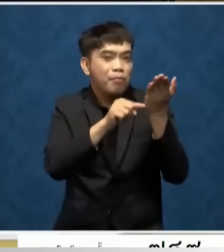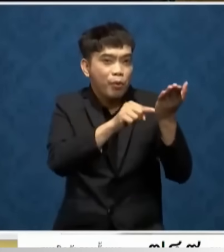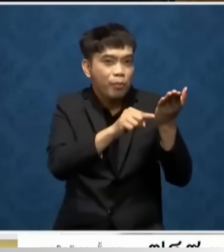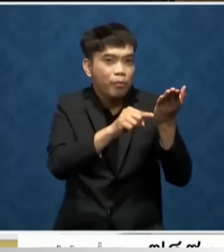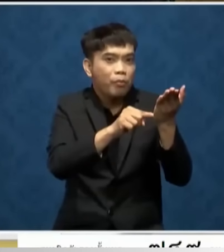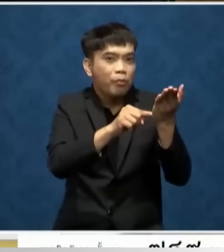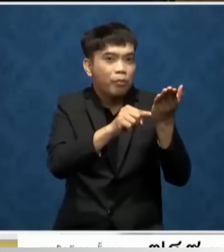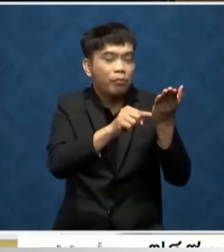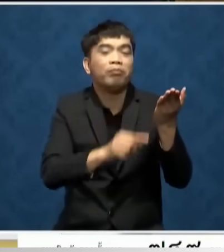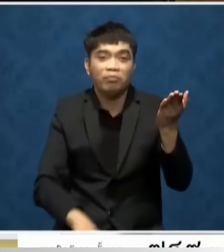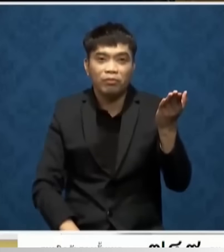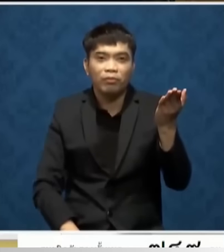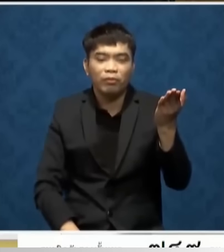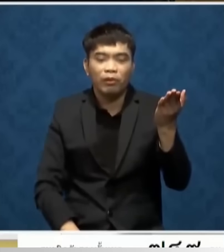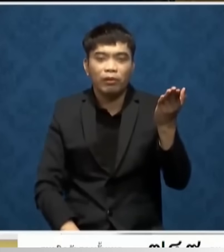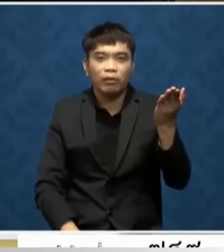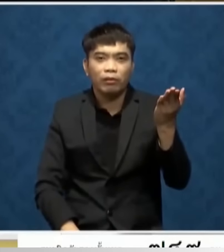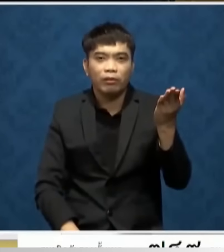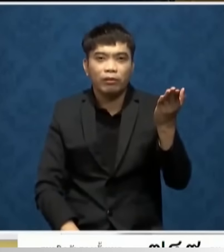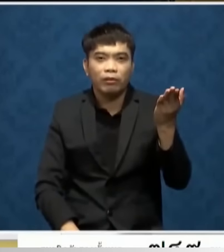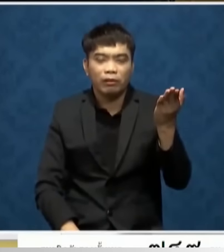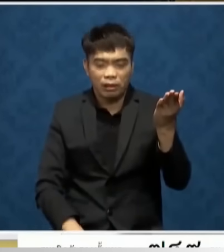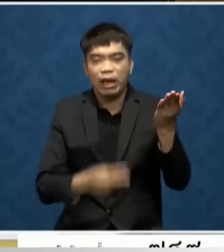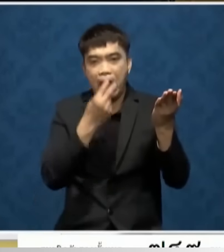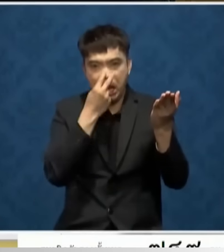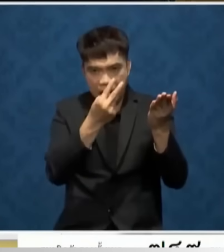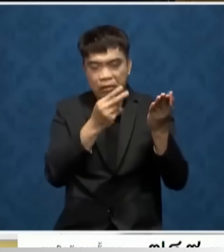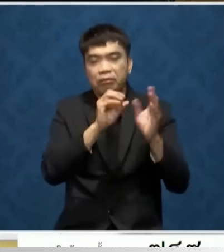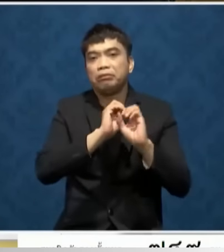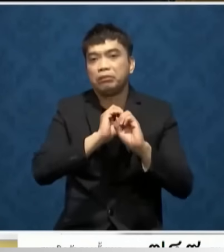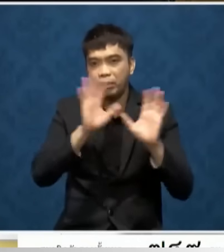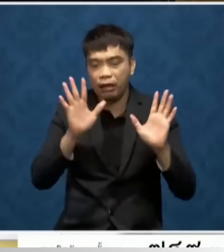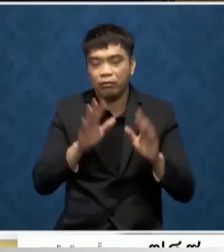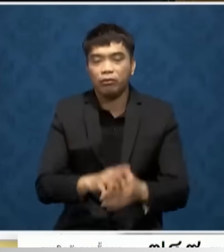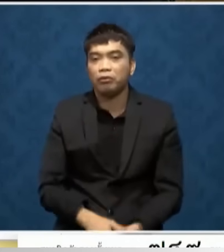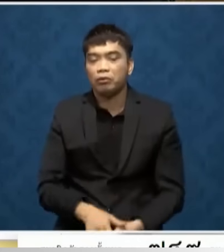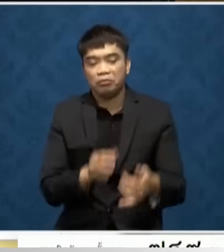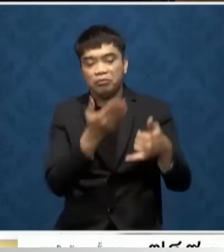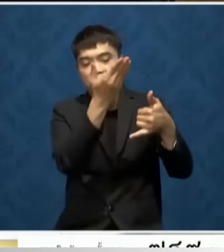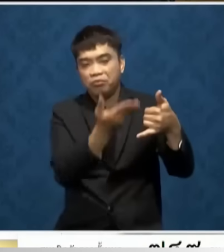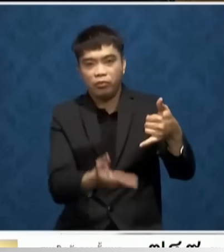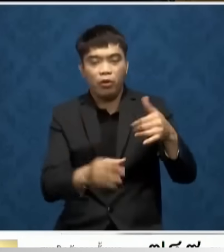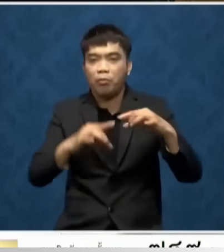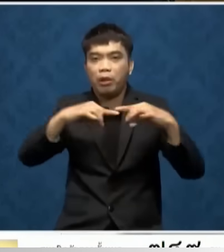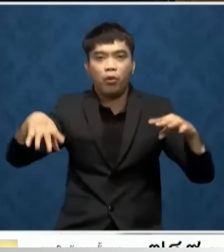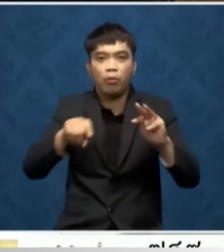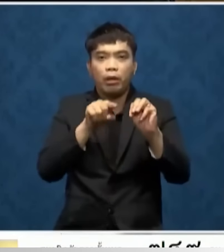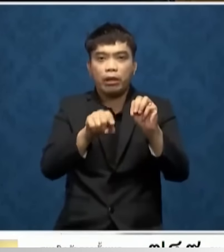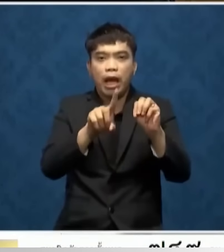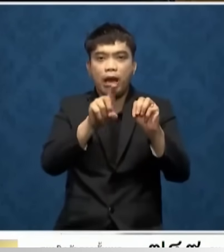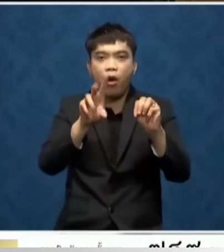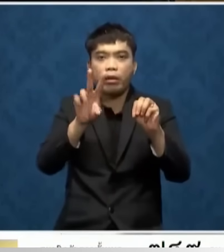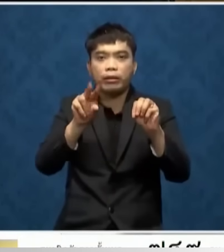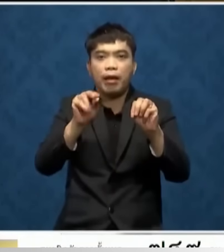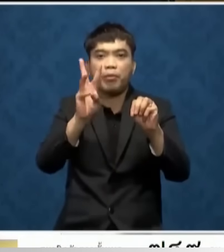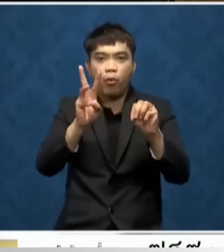อบนั้นจึงปรากฏข้อเท็จจริงโดยชัดแจ้งอยู่แล้วว่าขัดต่อข้อบังคับข้อที่136ที่กำหน